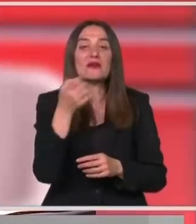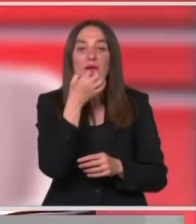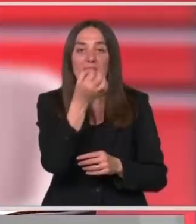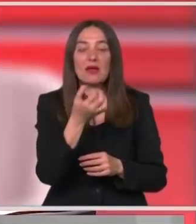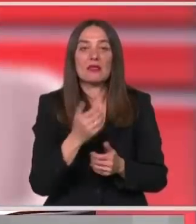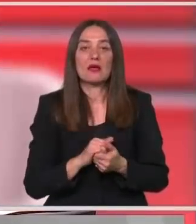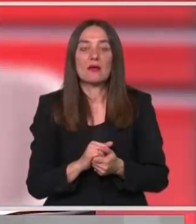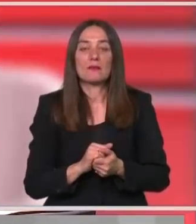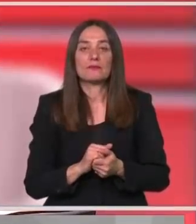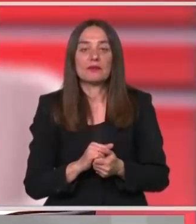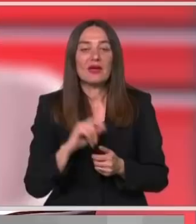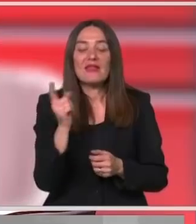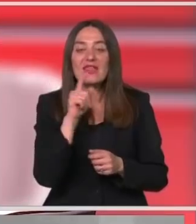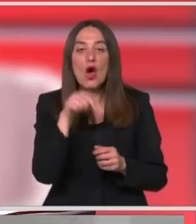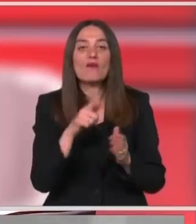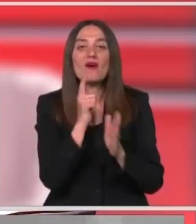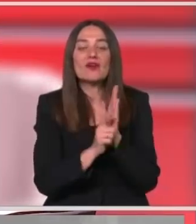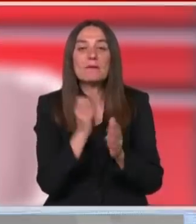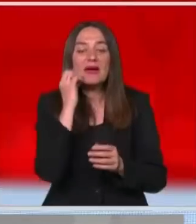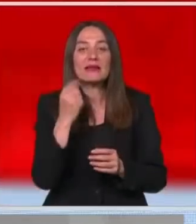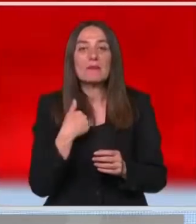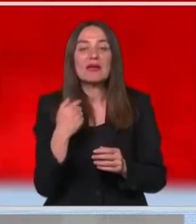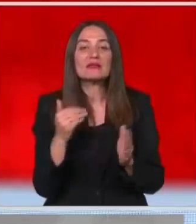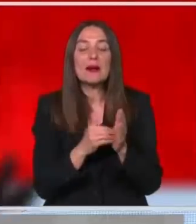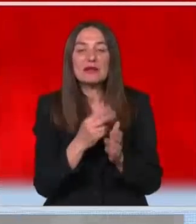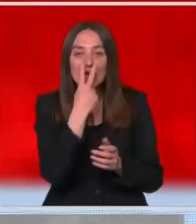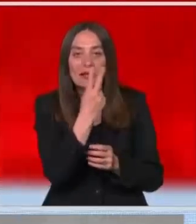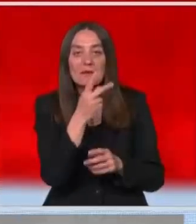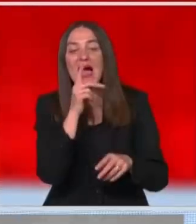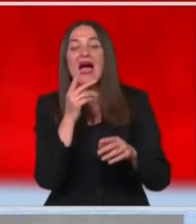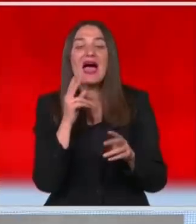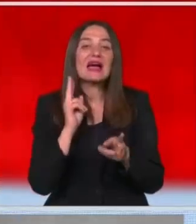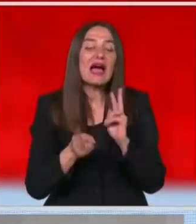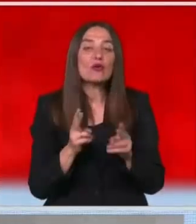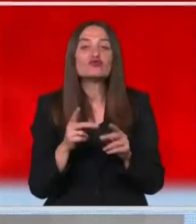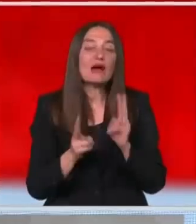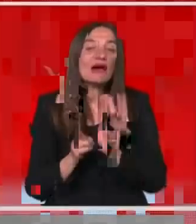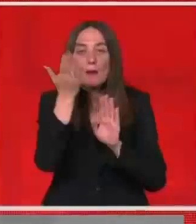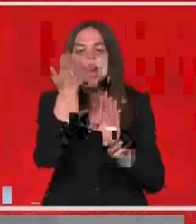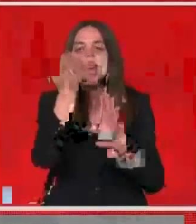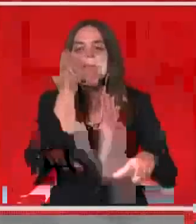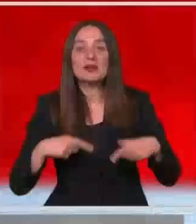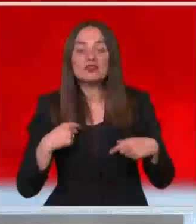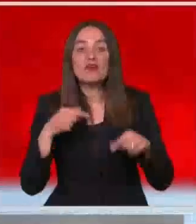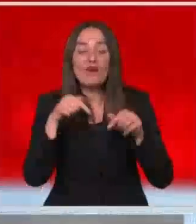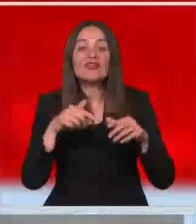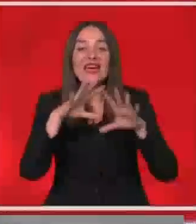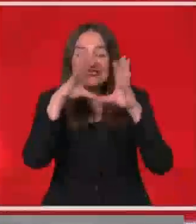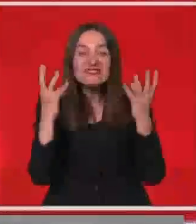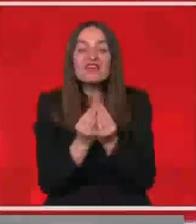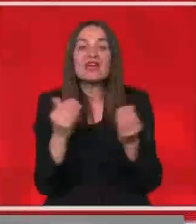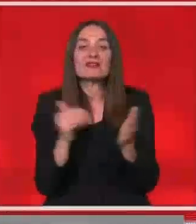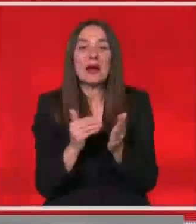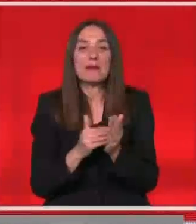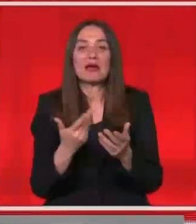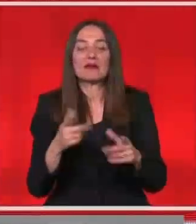sad i vi. Nije ovo vreme kada mi treba da gledamo kako će neko da preživi. Ovdje treba da gledamo kako će mu svi da preživi. Znači, ovo je sistem spojenih sudova.